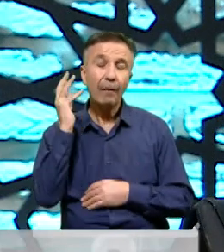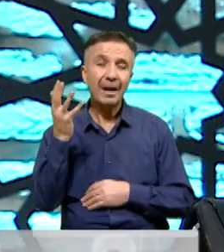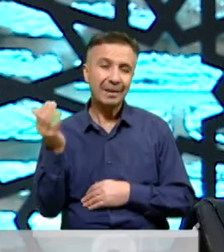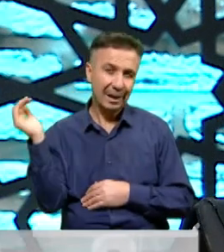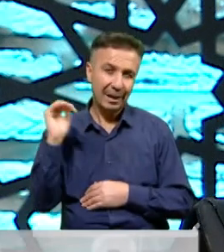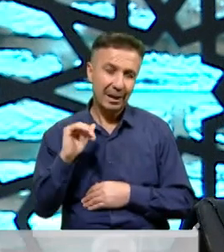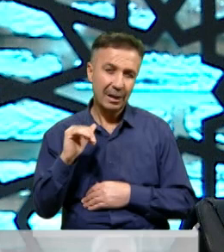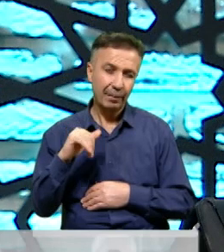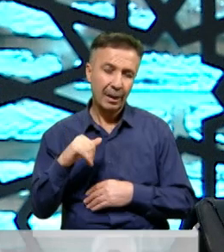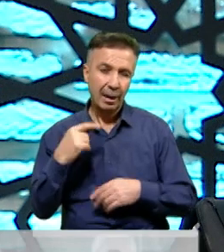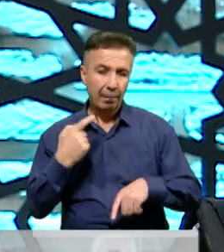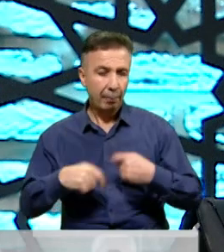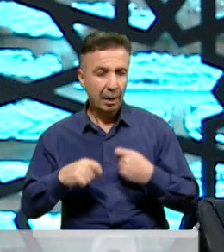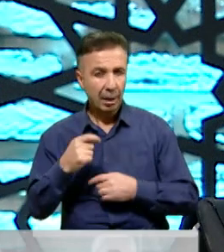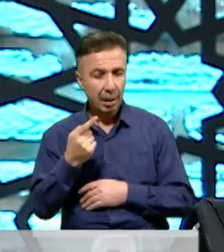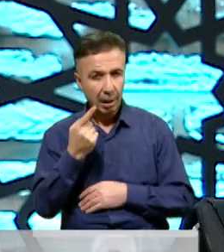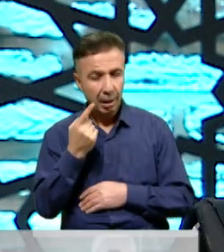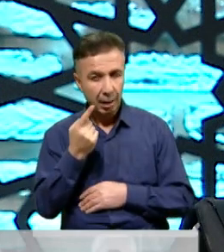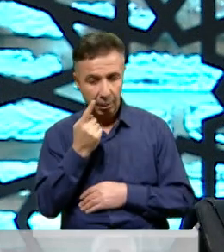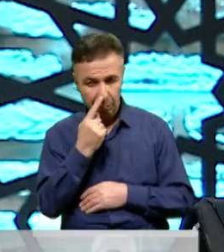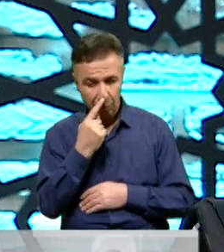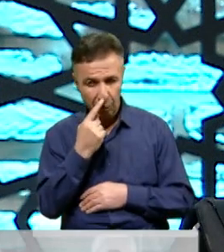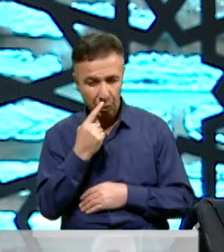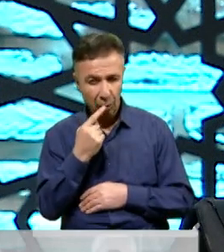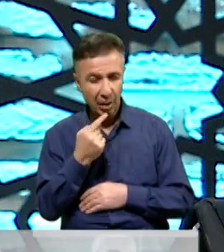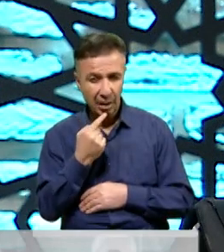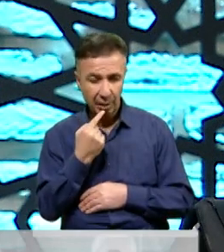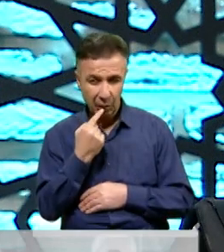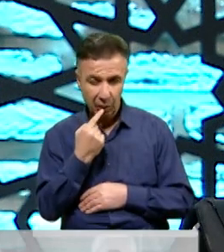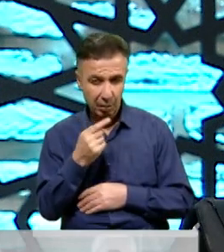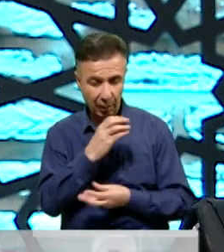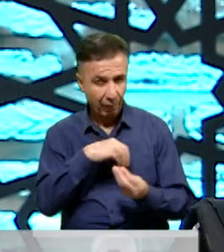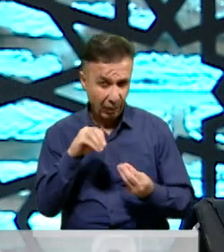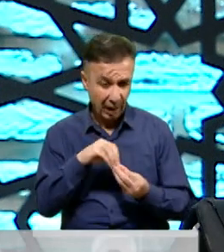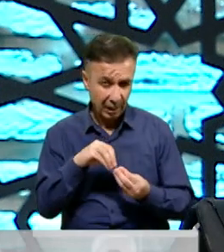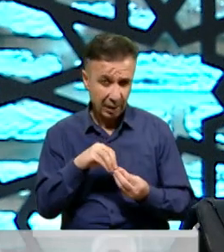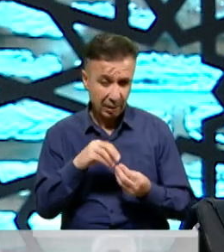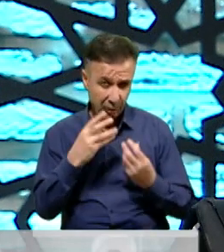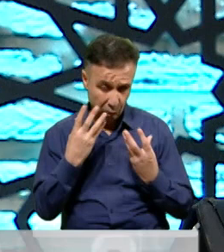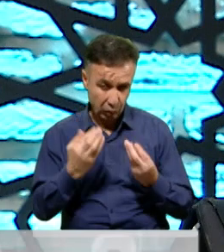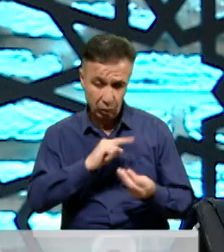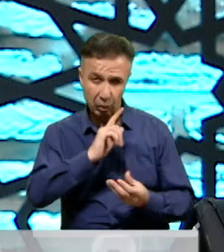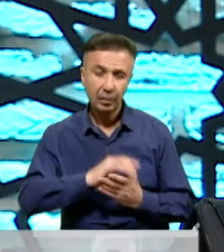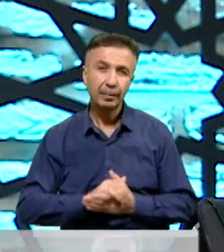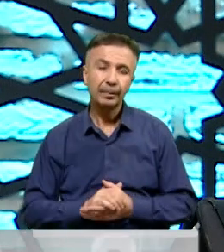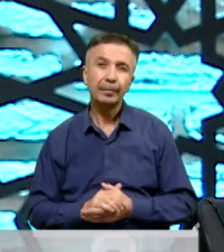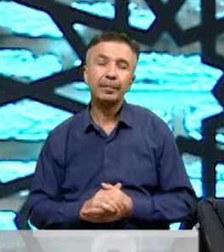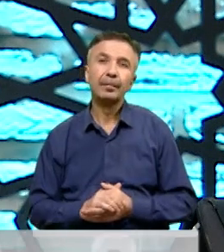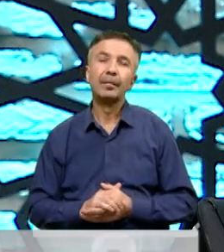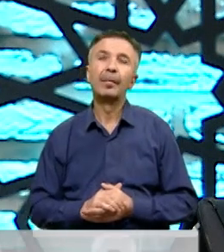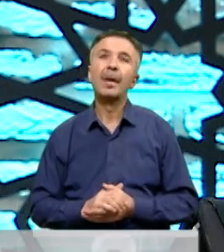konuşmaları sırasında da ya işte bu faiz demiş. Şimdi banka müdürünün söylediği şey acaba gerçekten bu durum faiz midir bunu da bir soralım